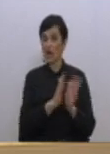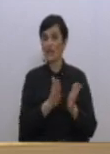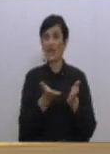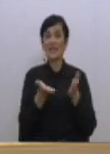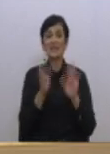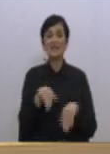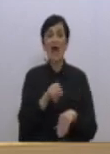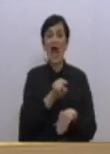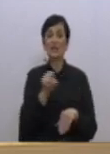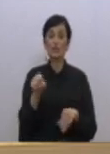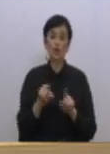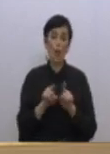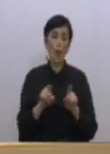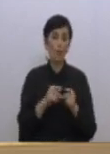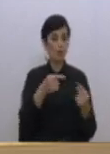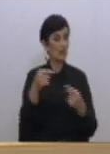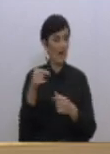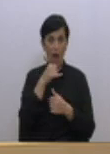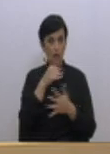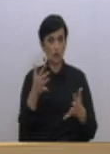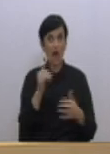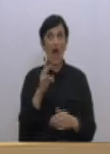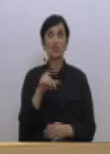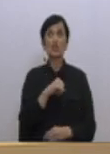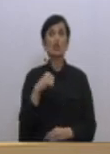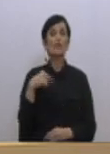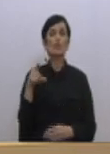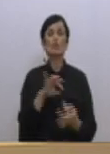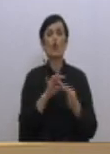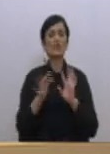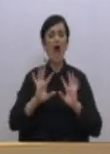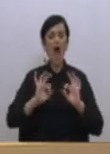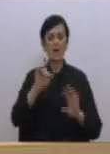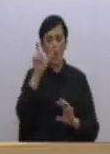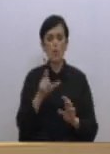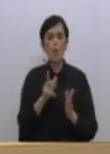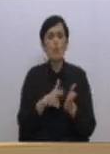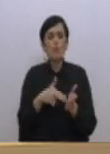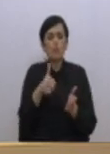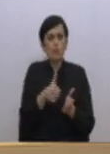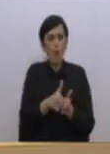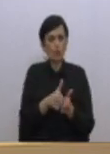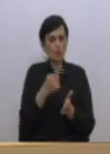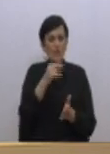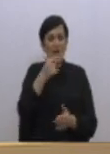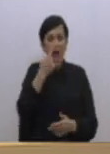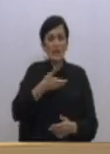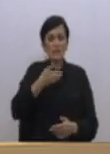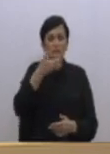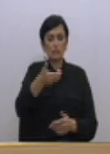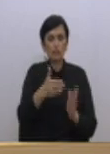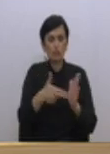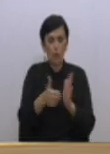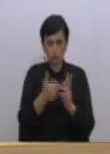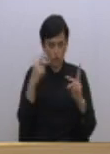დანარჩენ ოპოზიციას თუ დანარჩენ სხვას არ შეუძლია, ან თვითონ რატომ არ განმარტა ადამიანურად და ბოდიში როგორ ვერ ამოღერა ერთი ბოდიში,